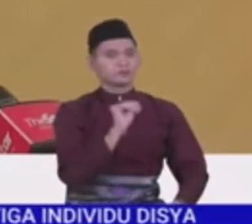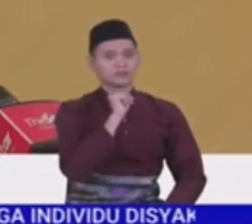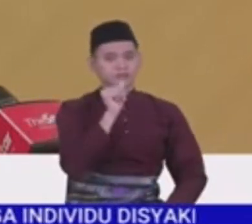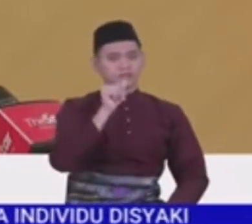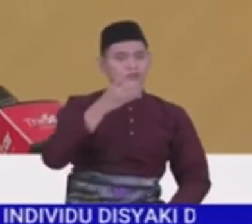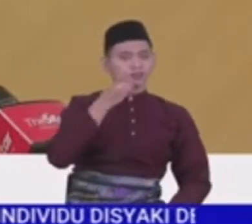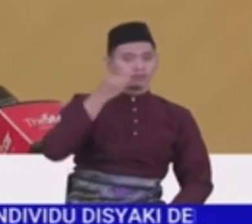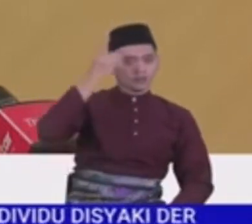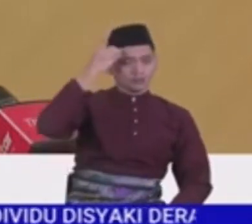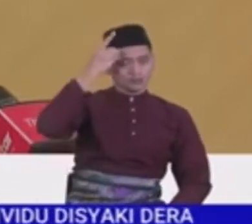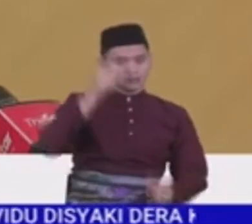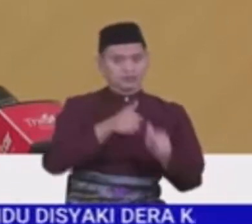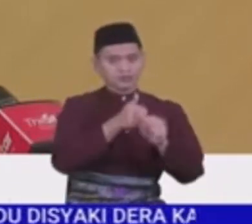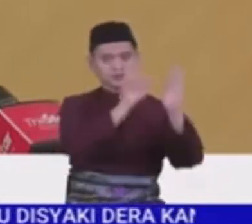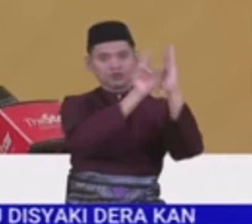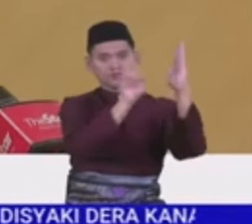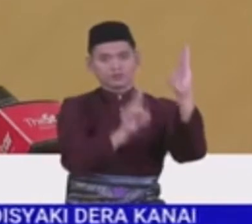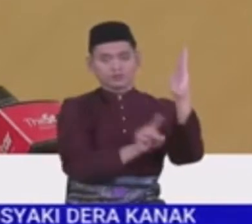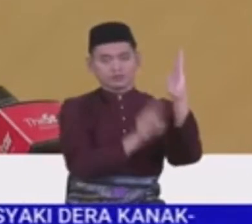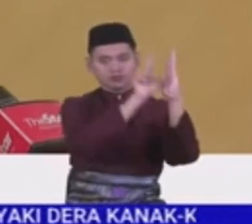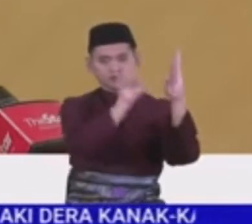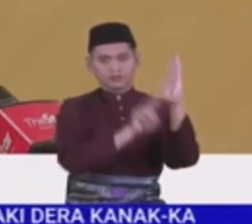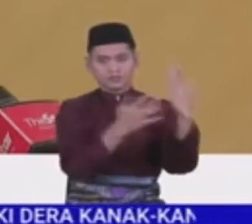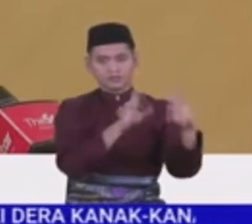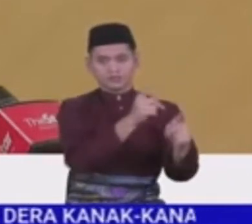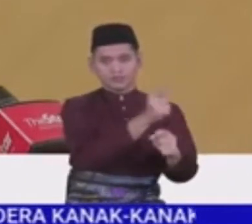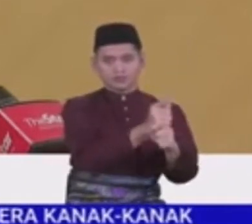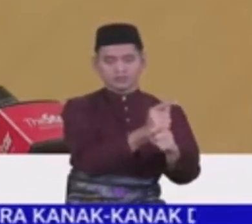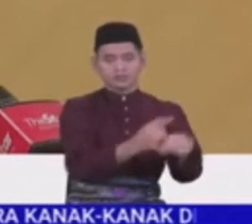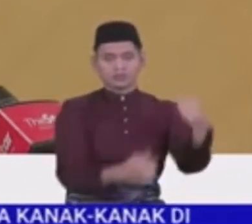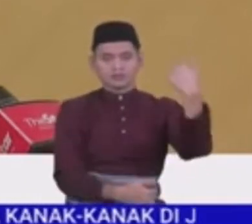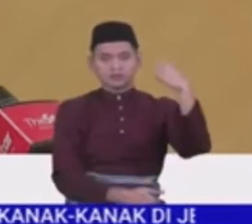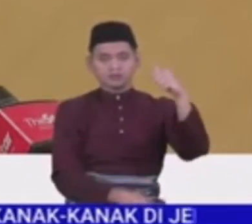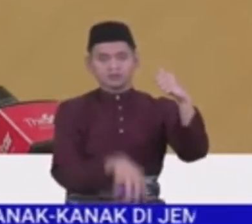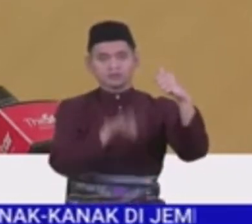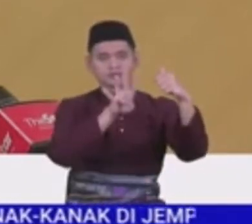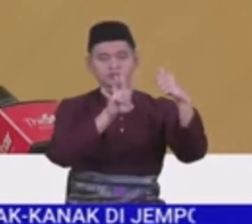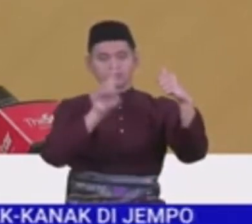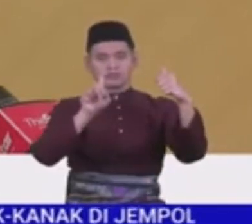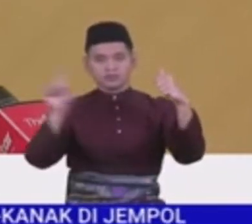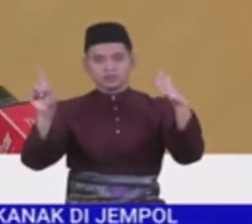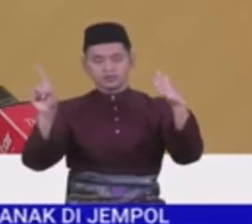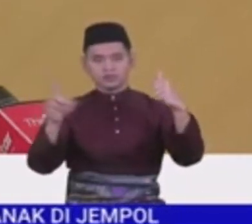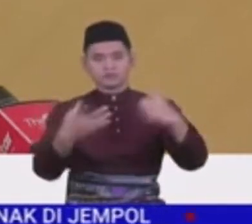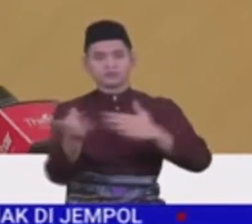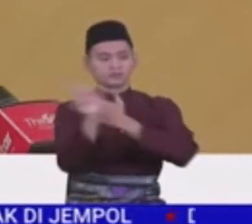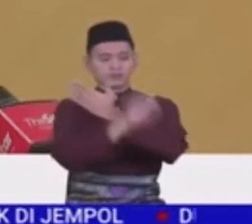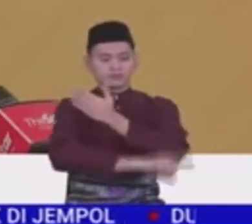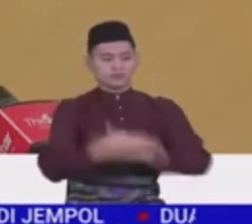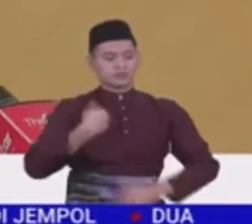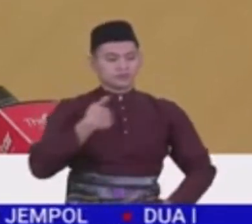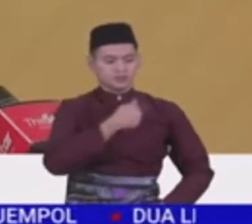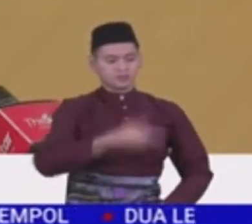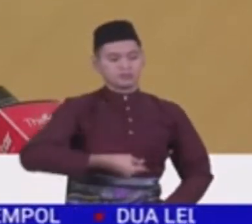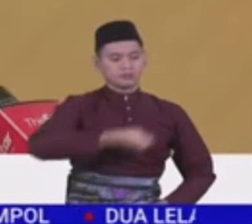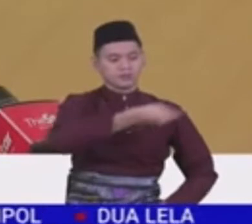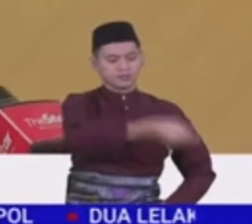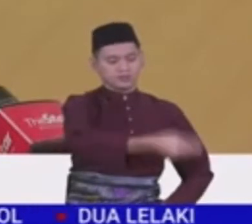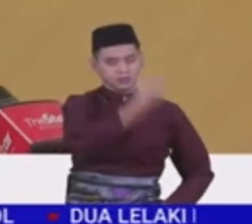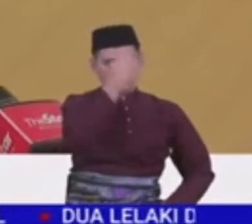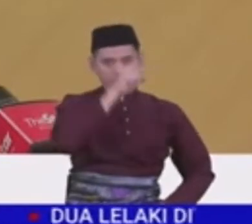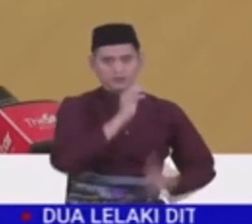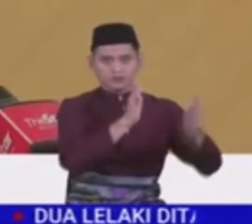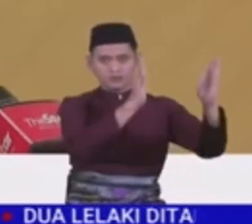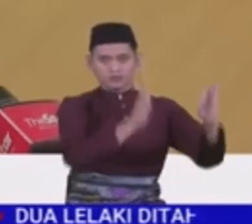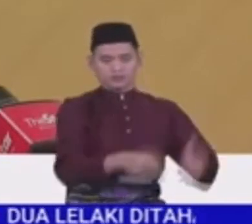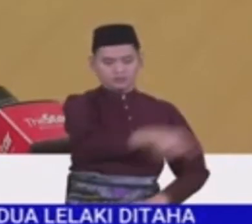kawalan hasil tembakau di 4 eksisting loh ya 21 notice kita keluarkan kepada orang bawah usia 18